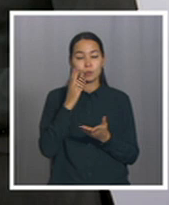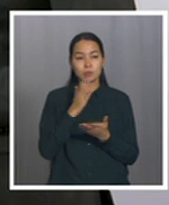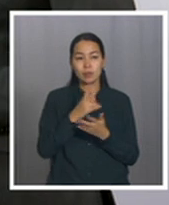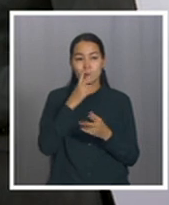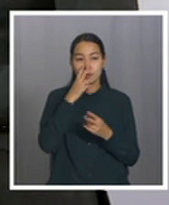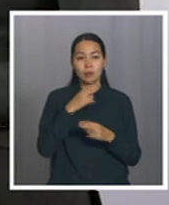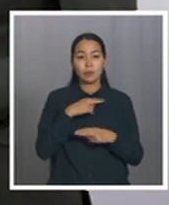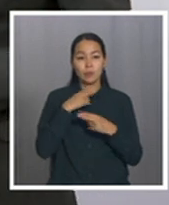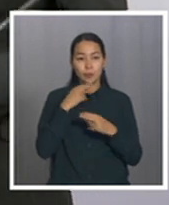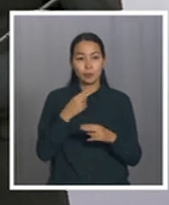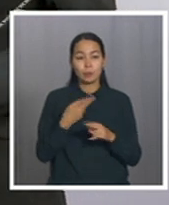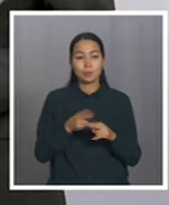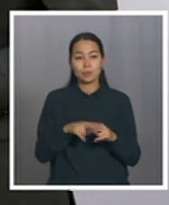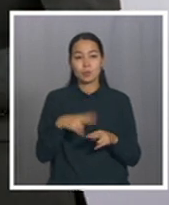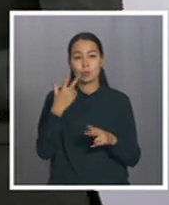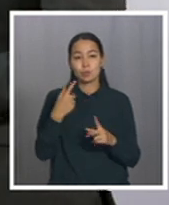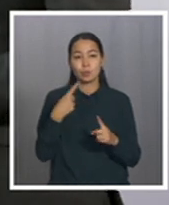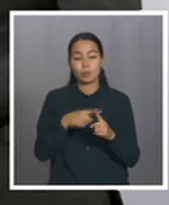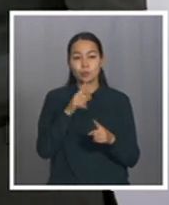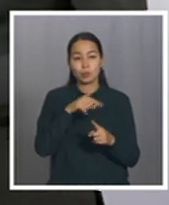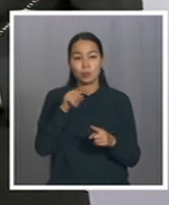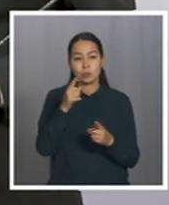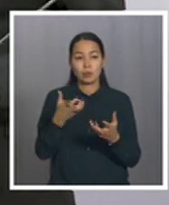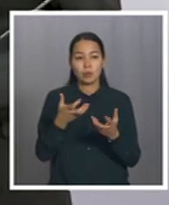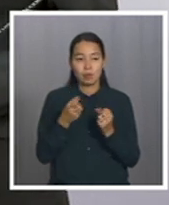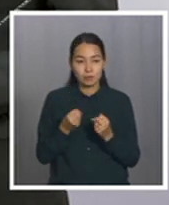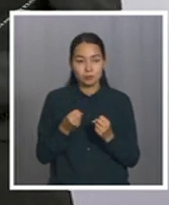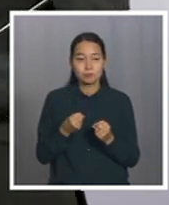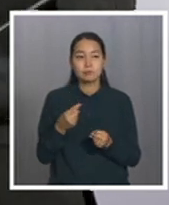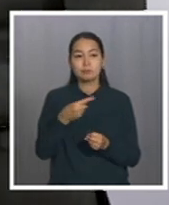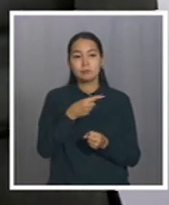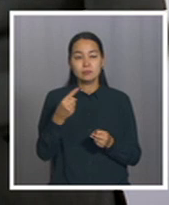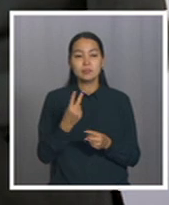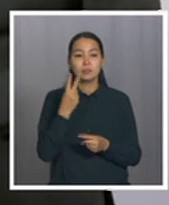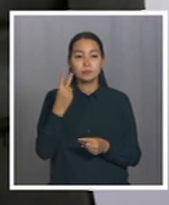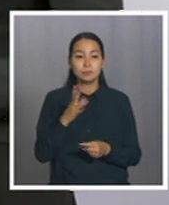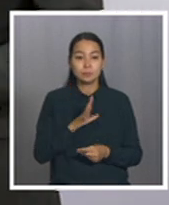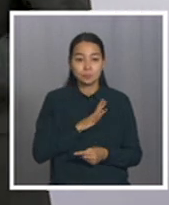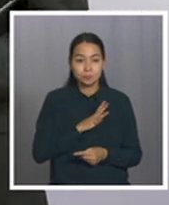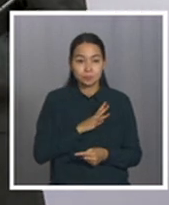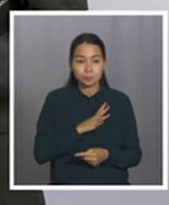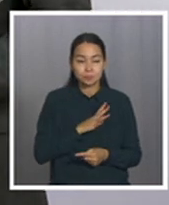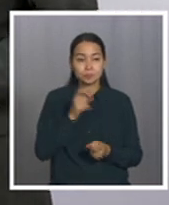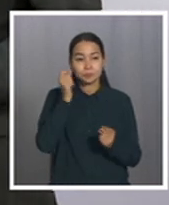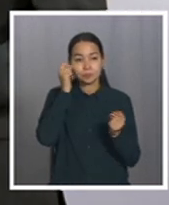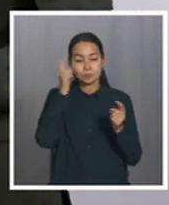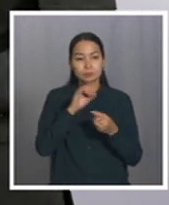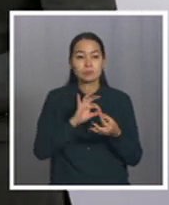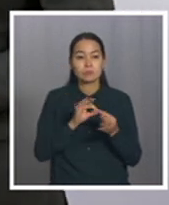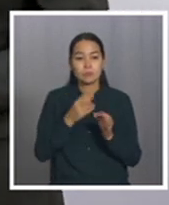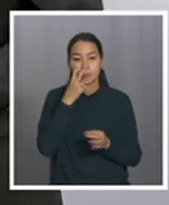біз 3-ті қосып түбір астына алдық, мұнда керісінше 3 азайтып квадраттадық. Енді анықталуы осымен мәндер жиынына